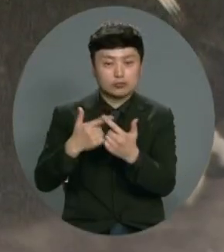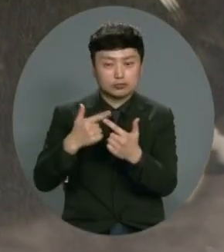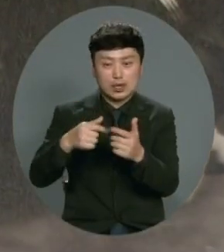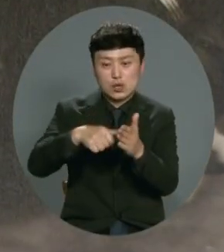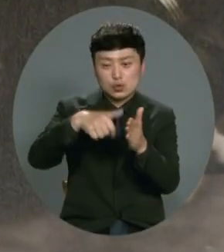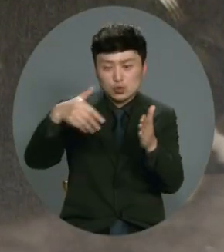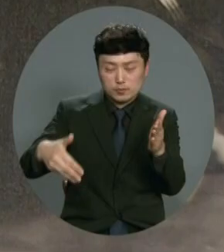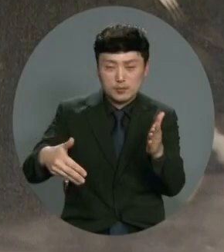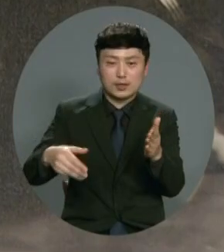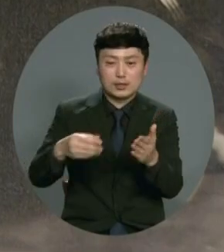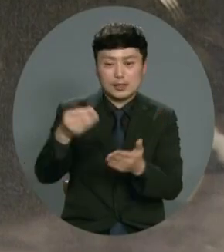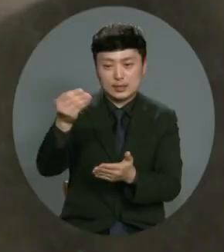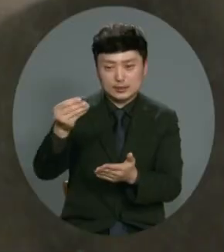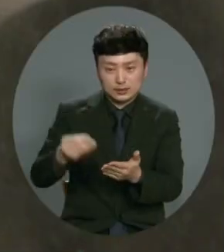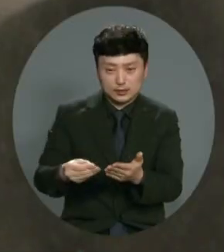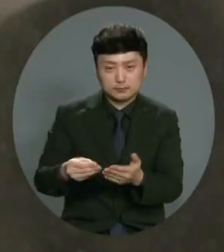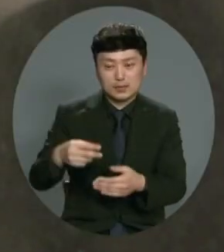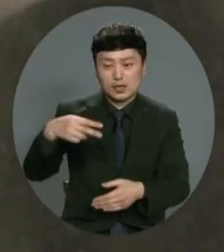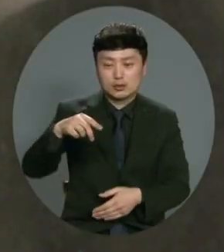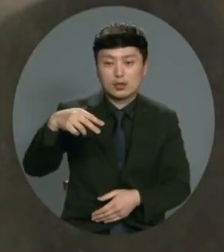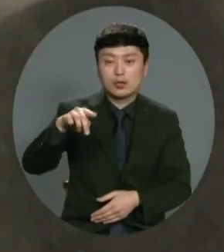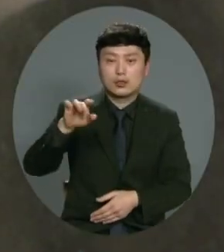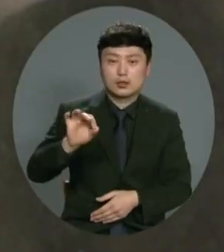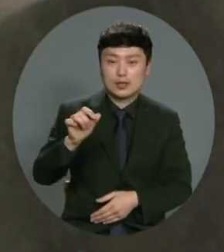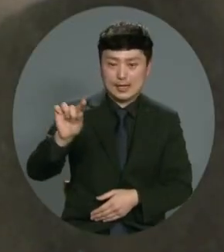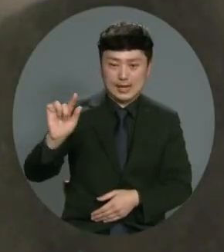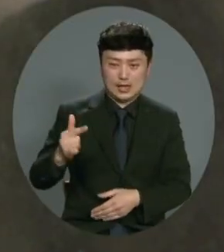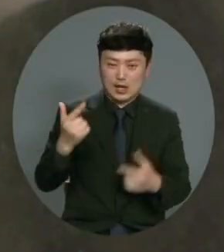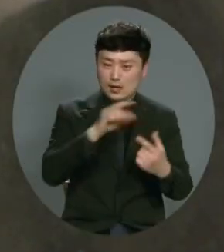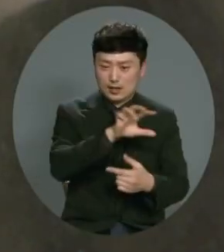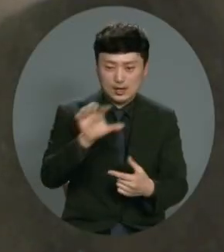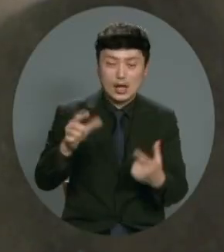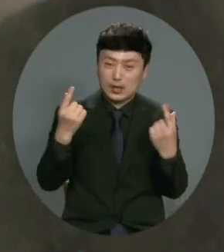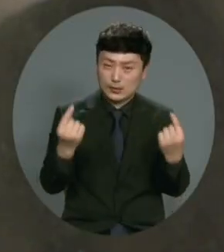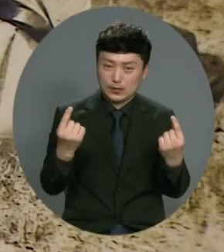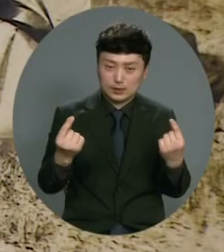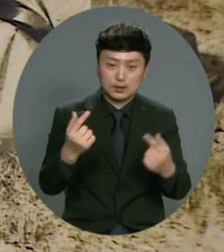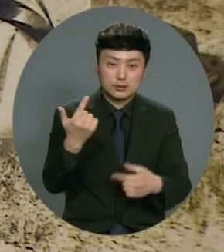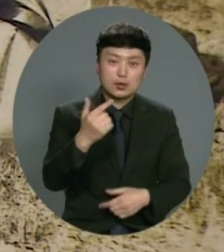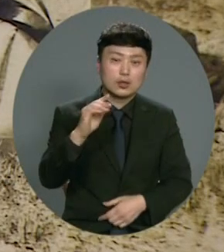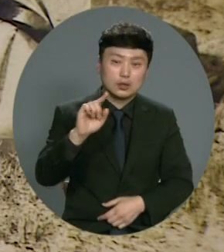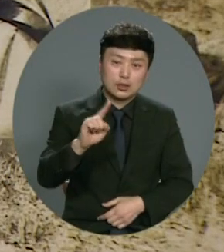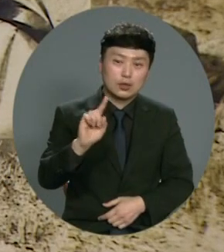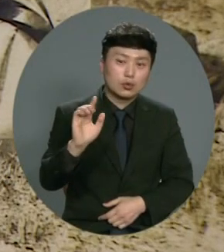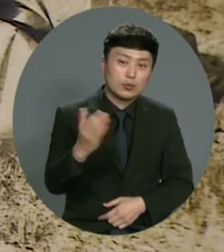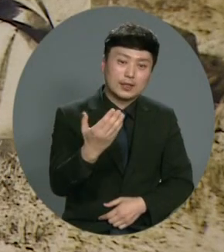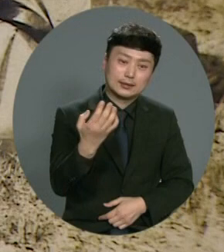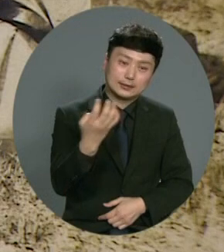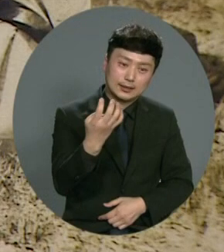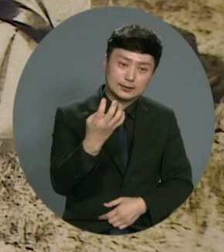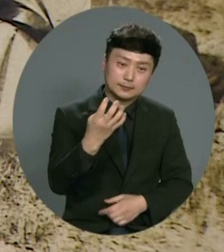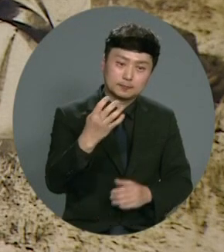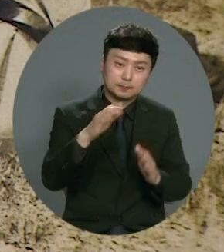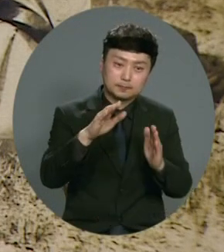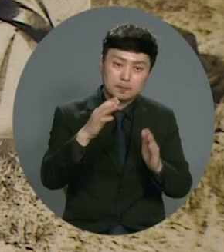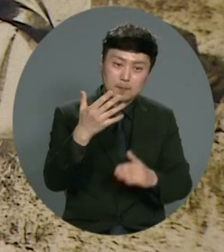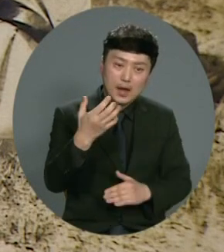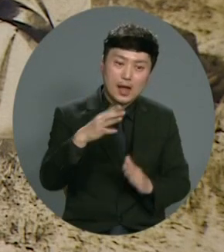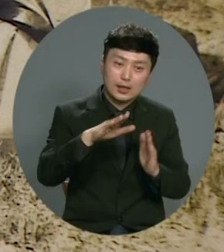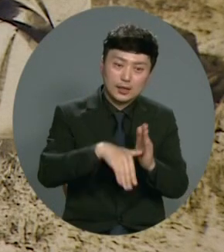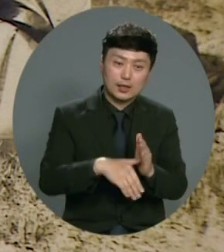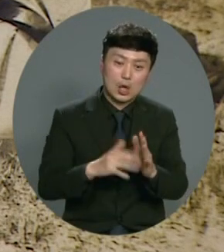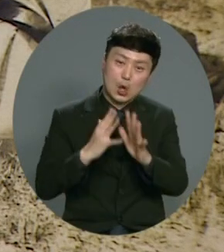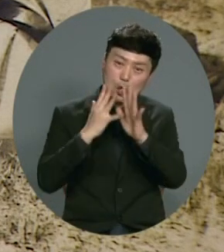유명한 서예가였던 소정 서정환으로 보입니다 1948년 추정 경북여중 교사시절